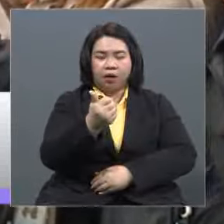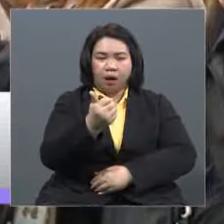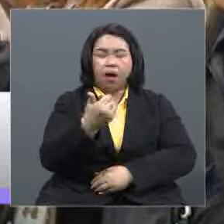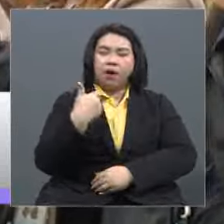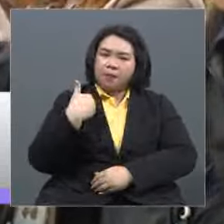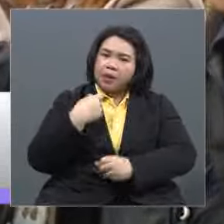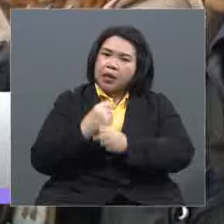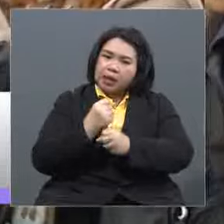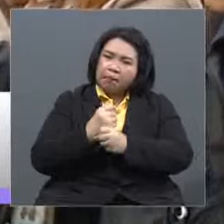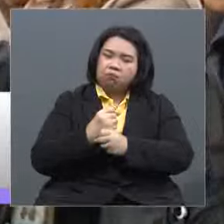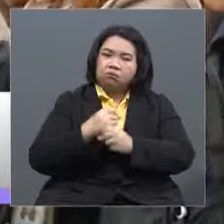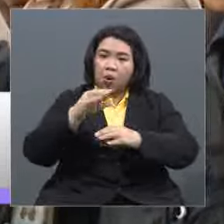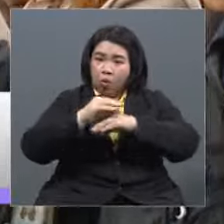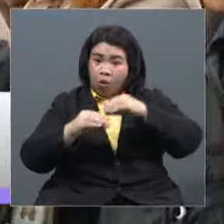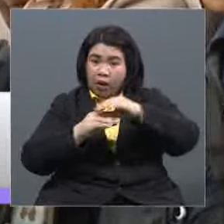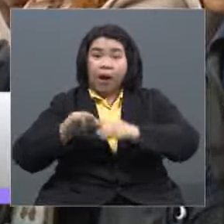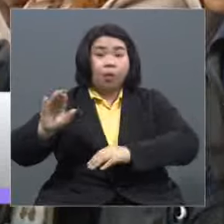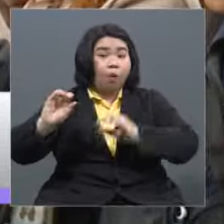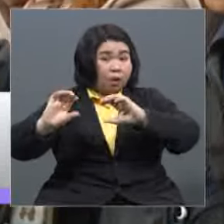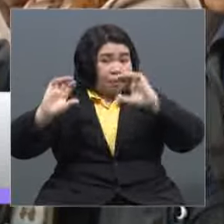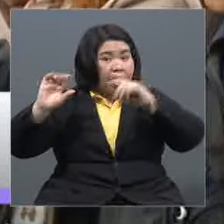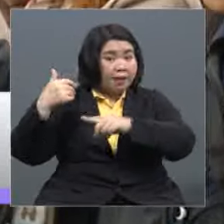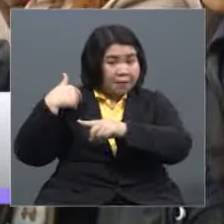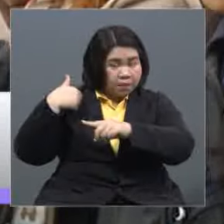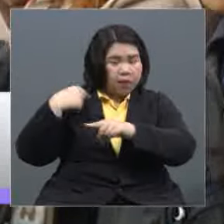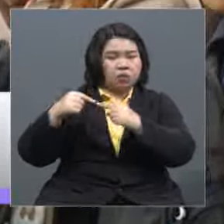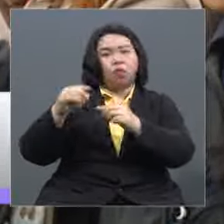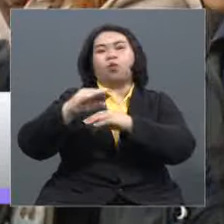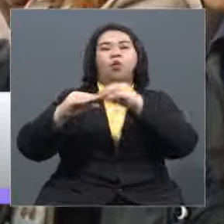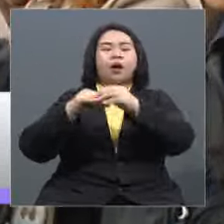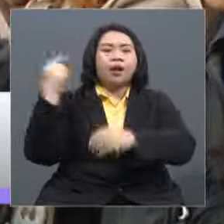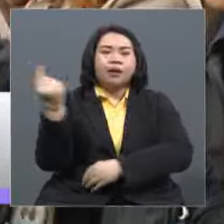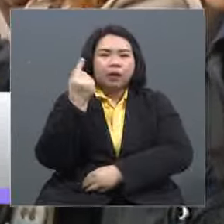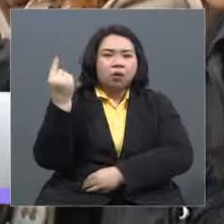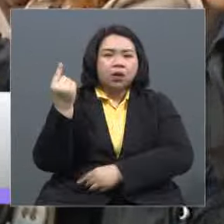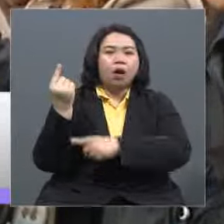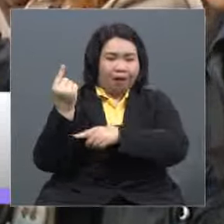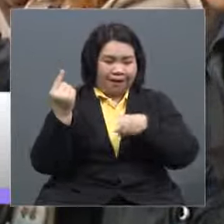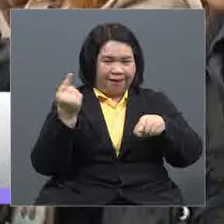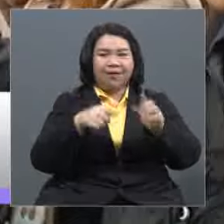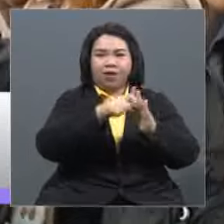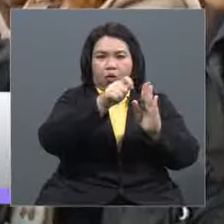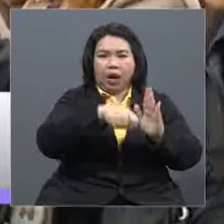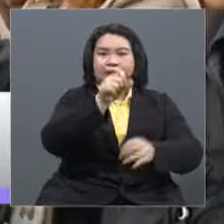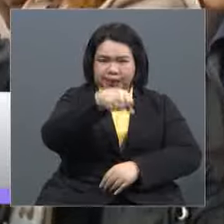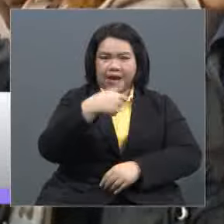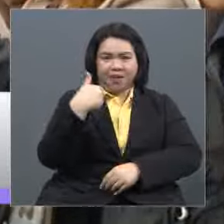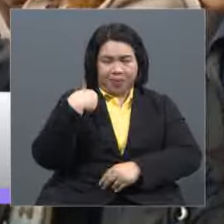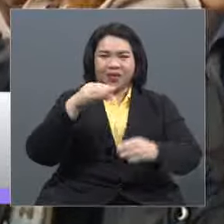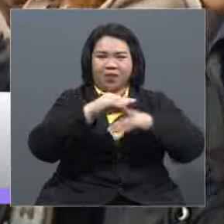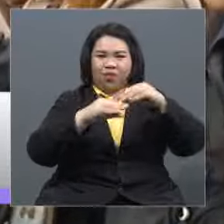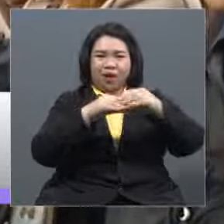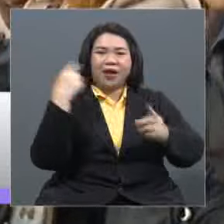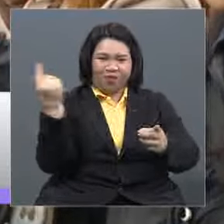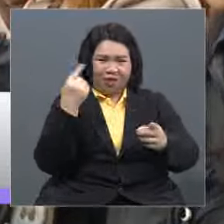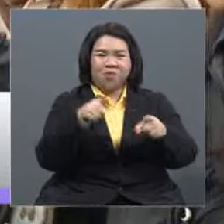ดำเนินในสิ่งที่รัฐบาลได้มีนโยบายอยู่แล้วเช่นการท่องเที่ยวนะครับเพราะว่าจังหวัดนครราชสีมาก็ได้มีการนำเสนอโครงการ